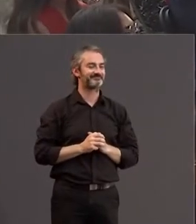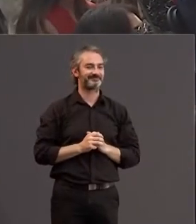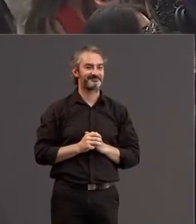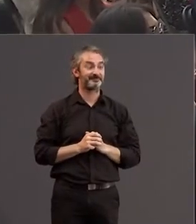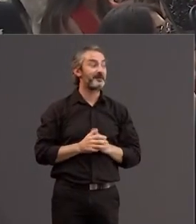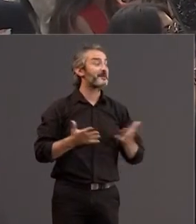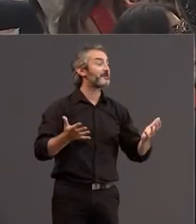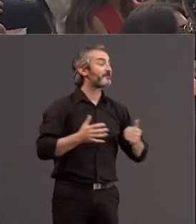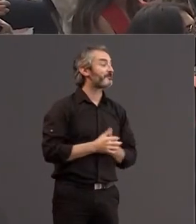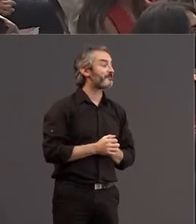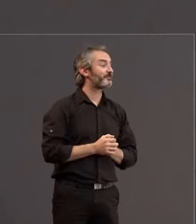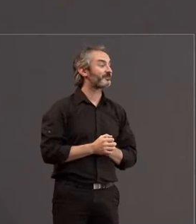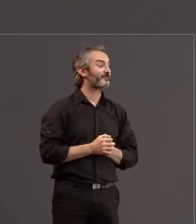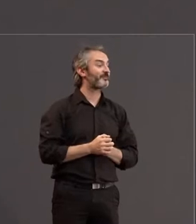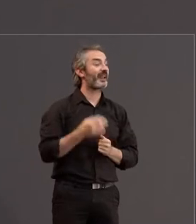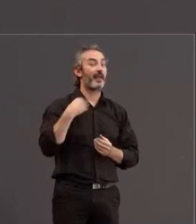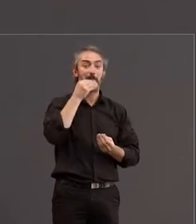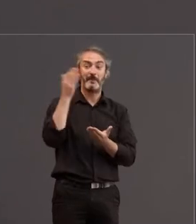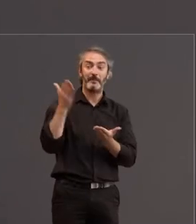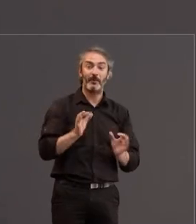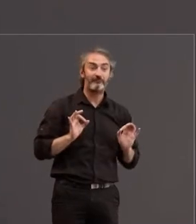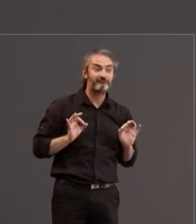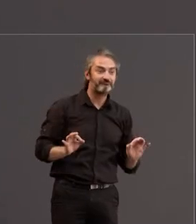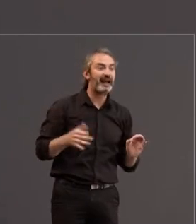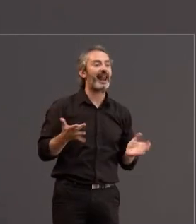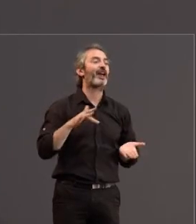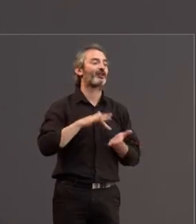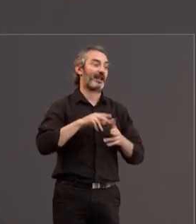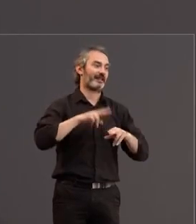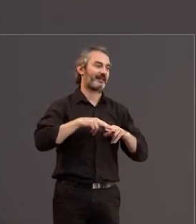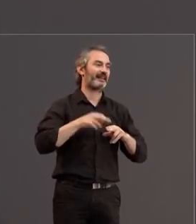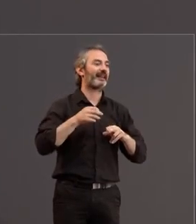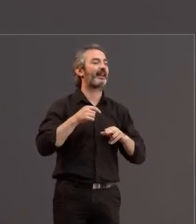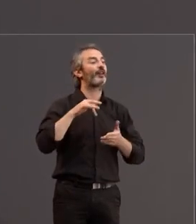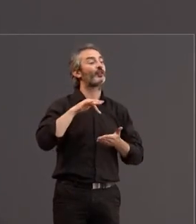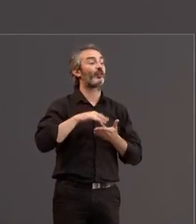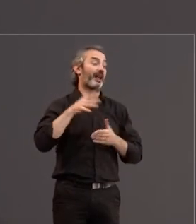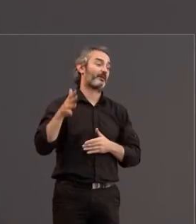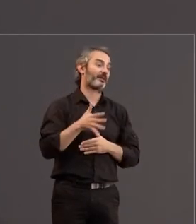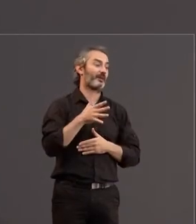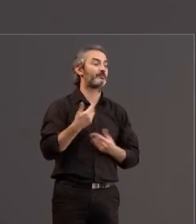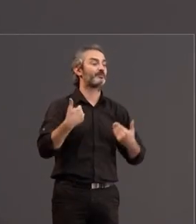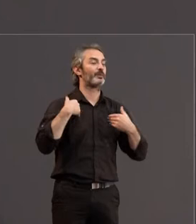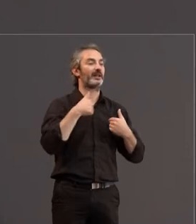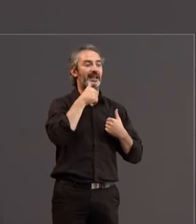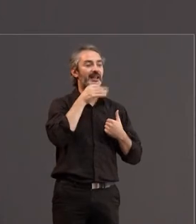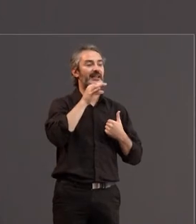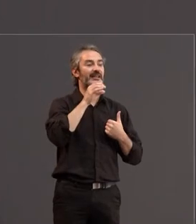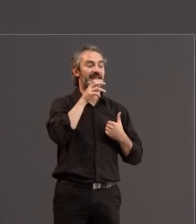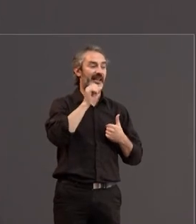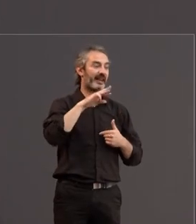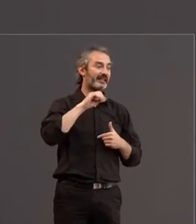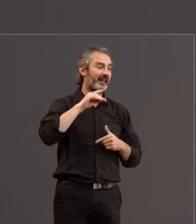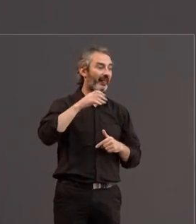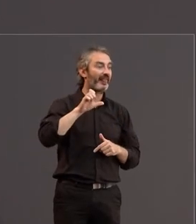I feta aquesta benvinguda, l'acte ara continuarà amb la lliçó de graduació a càrrec de Xerezade Soria